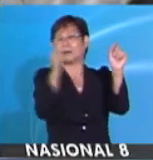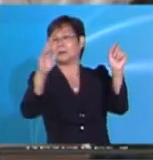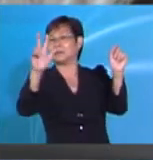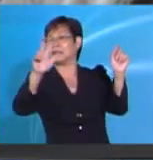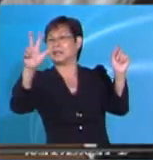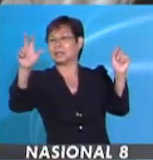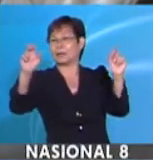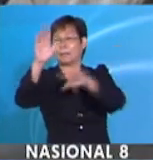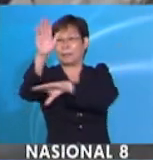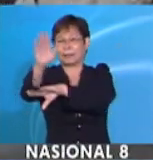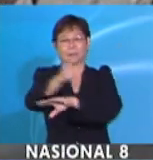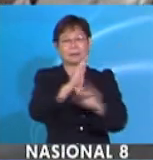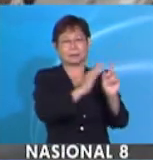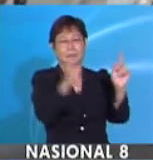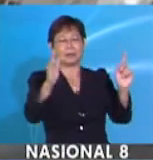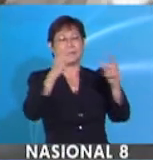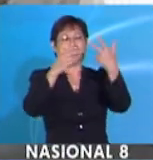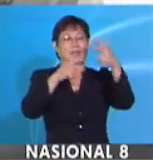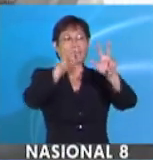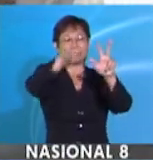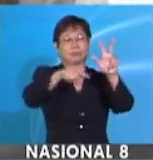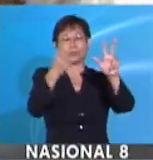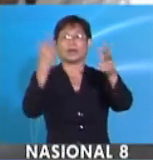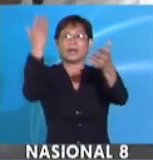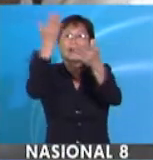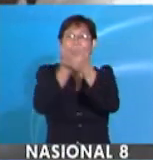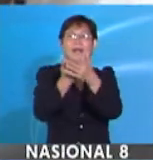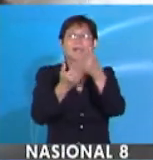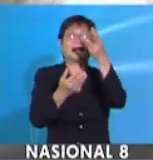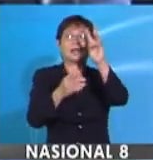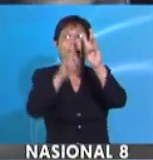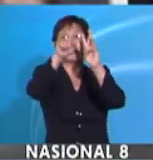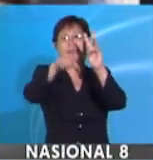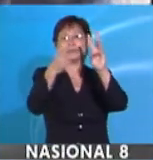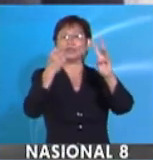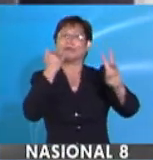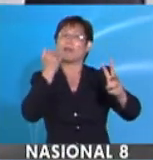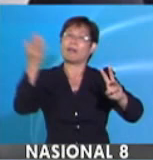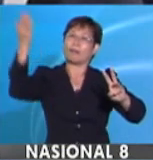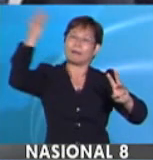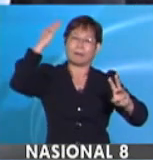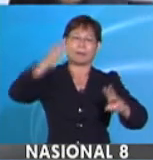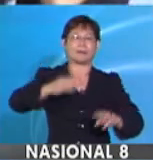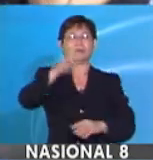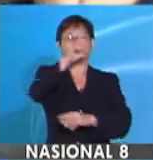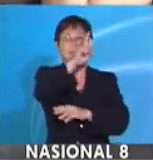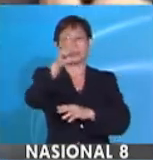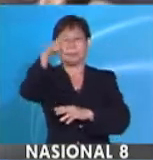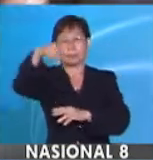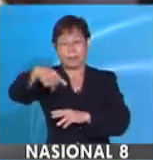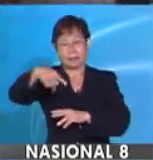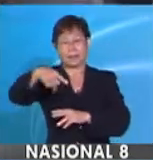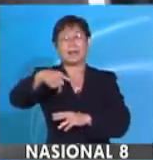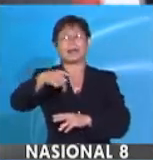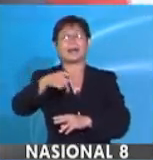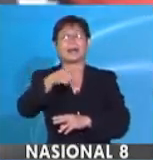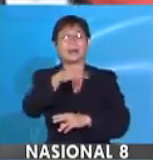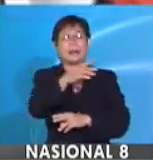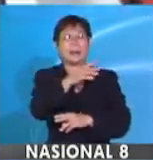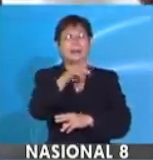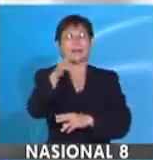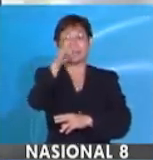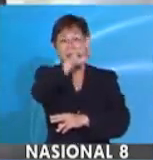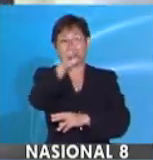menit petang 13 Januari hingga 16 Januari lalu timpalan pendakwah Nabila Muhammad Zain dan